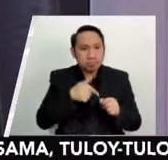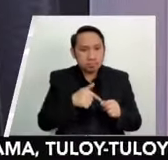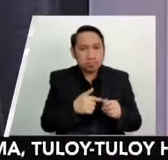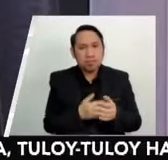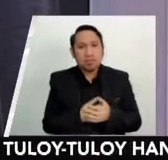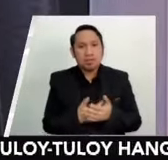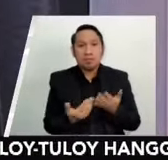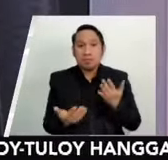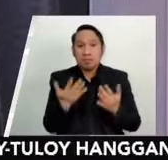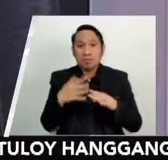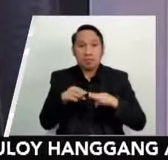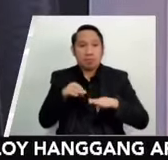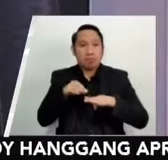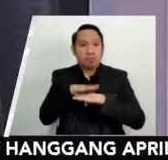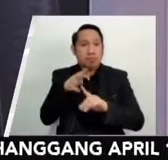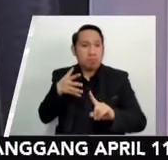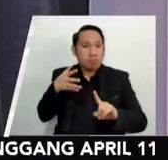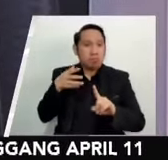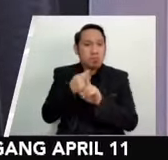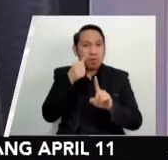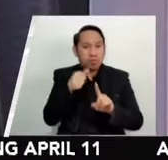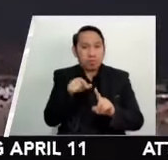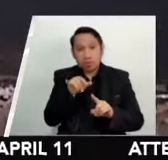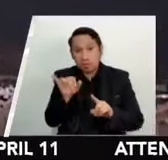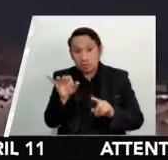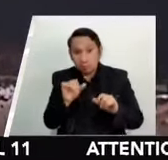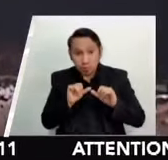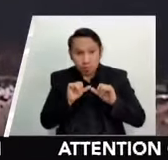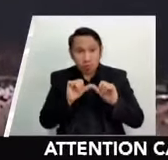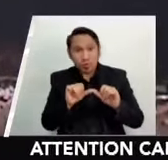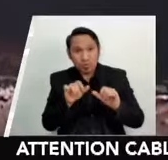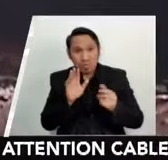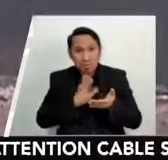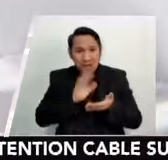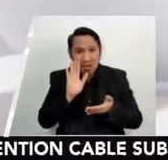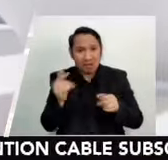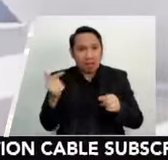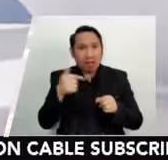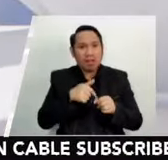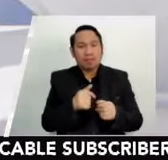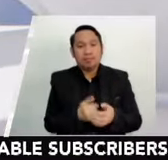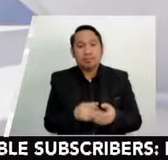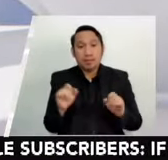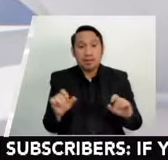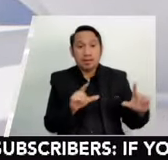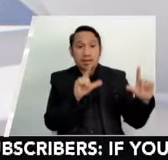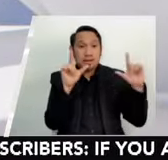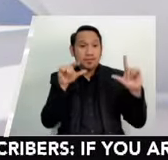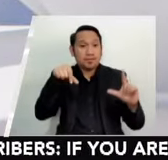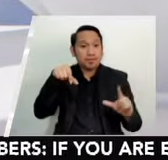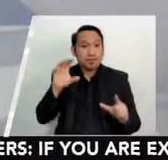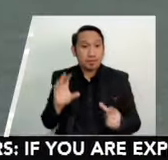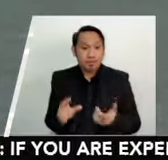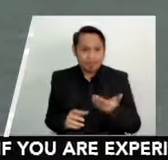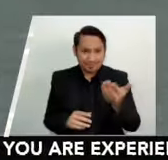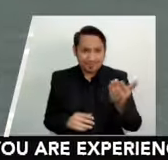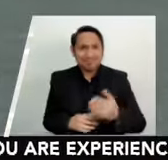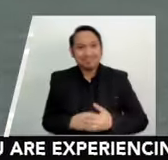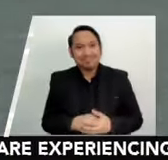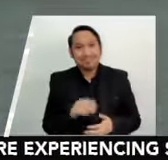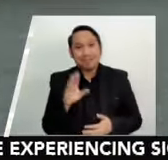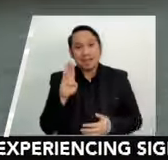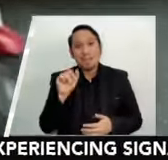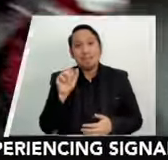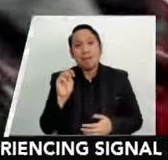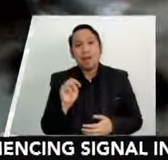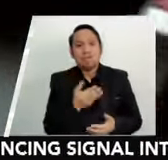sila kapag nagtuloy-tuloy pa yan. At live mula sa Quezon City, may unang balita, si Bam Alegre. Bam, good morning.